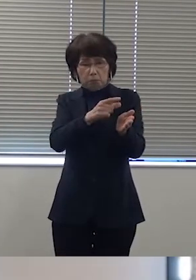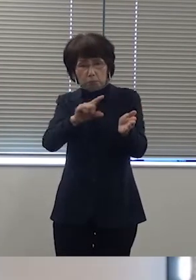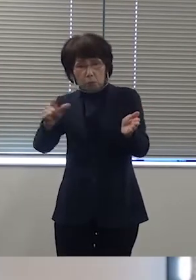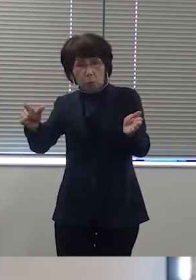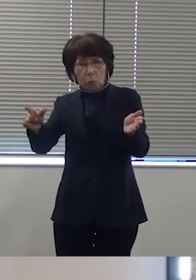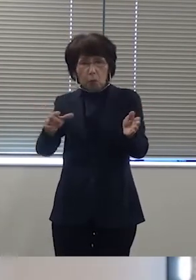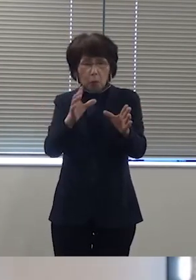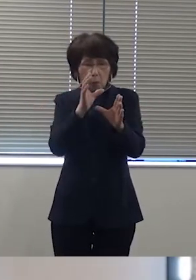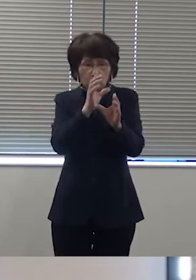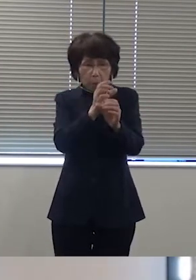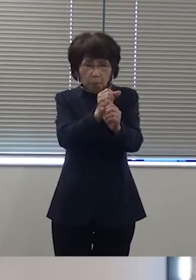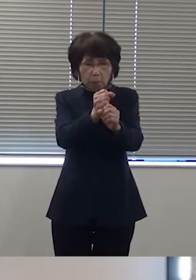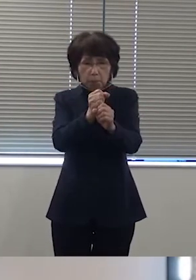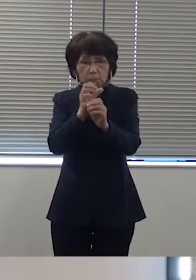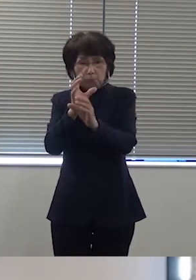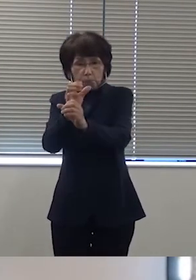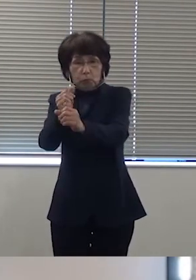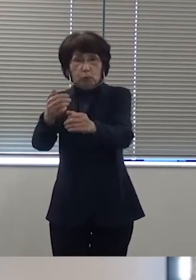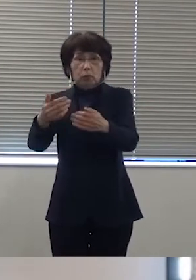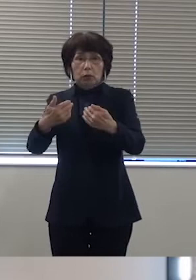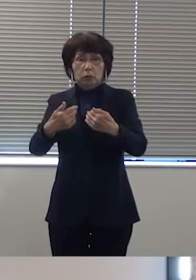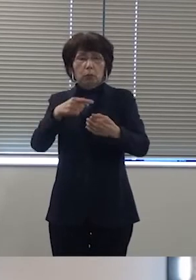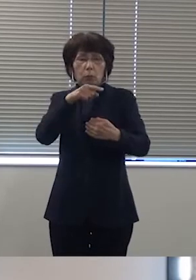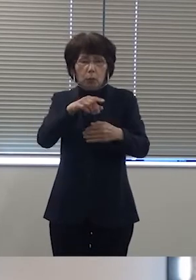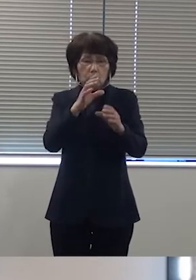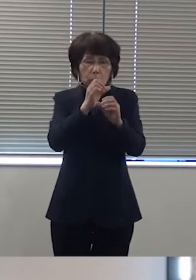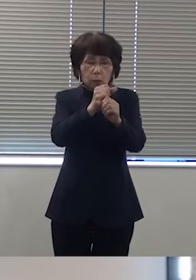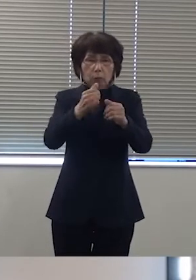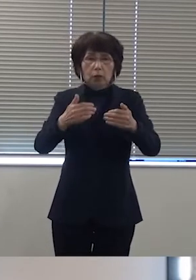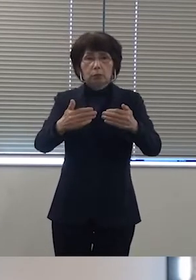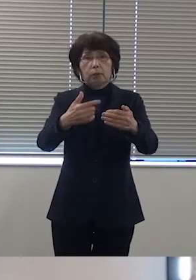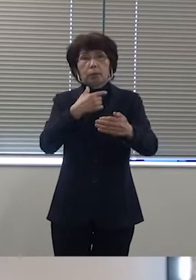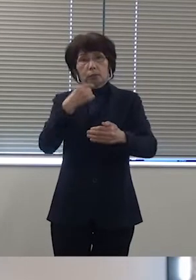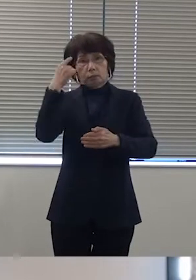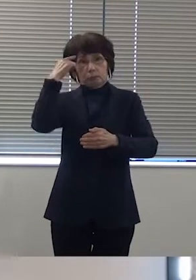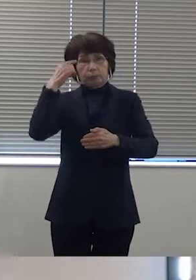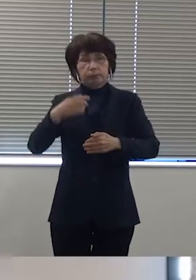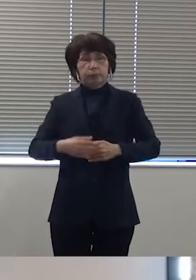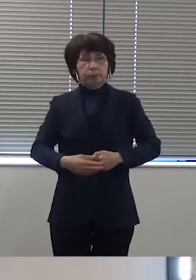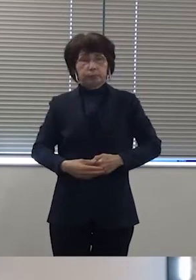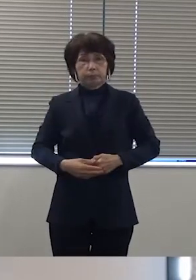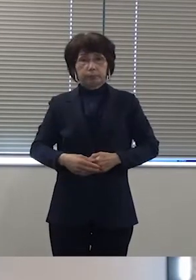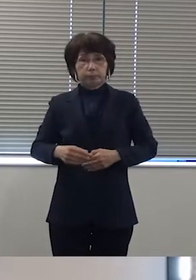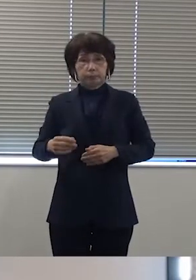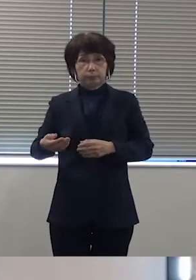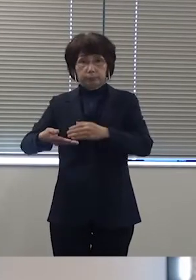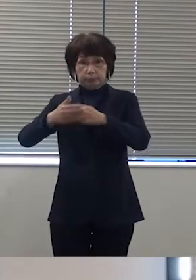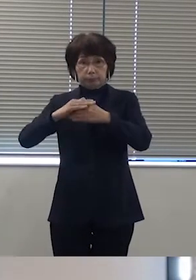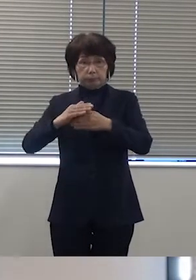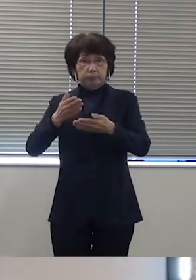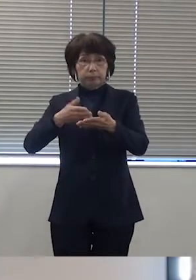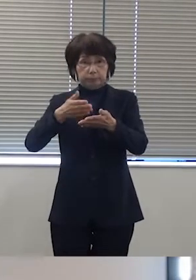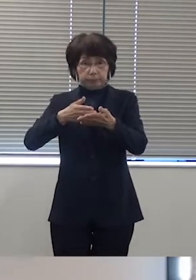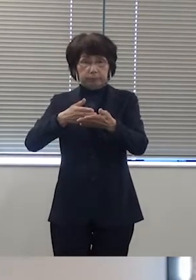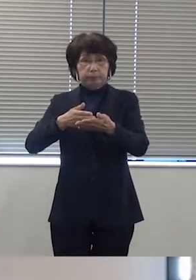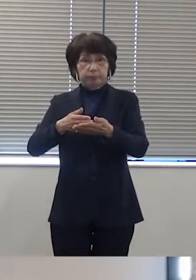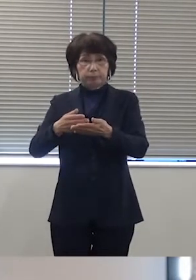っと補足いたしますけれども、あの今あのルール市長からご説明申し上げたようにですね、あのなんとらが、まあ、あの起きた